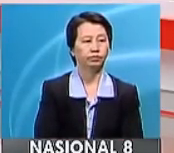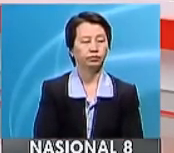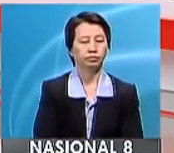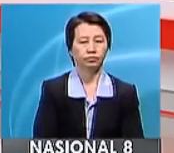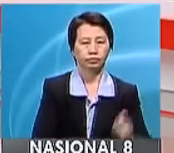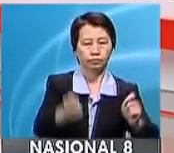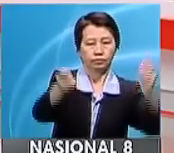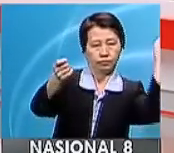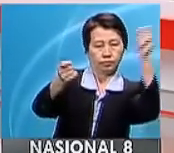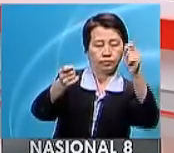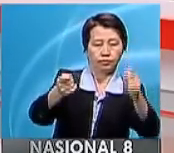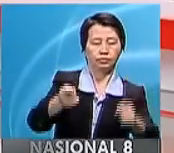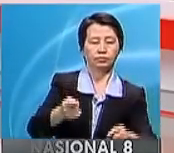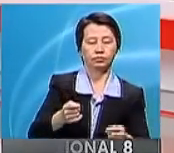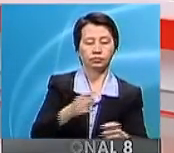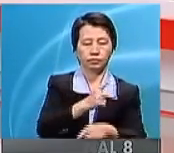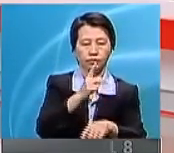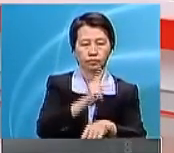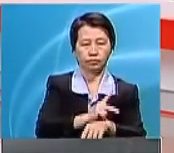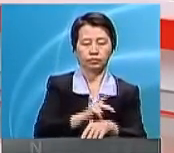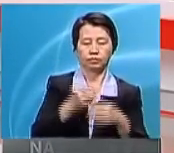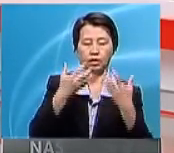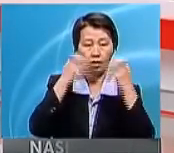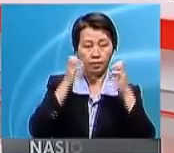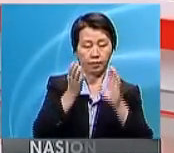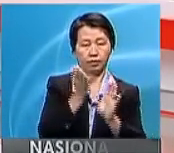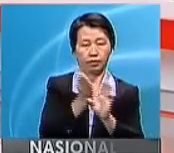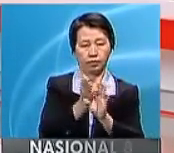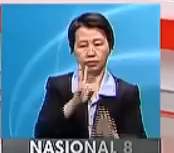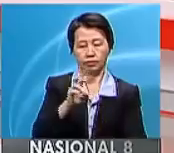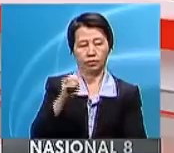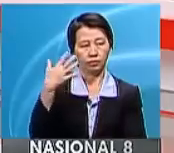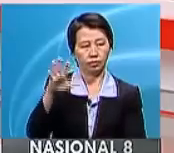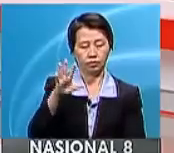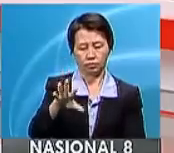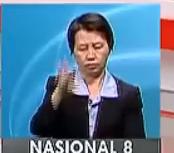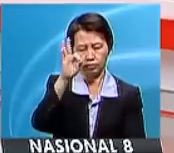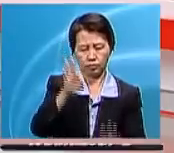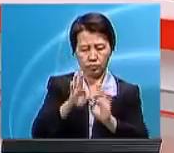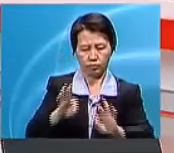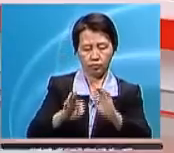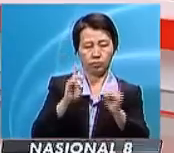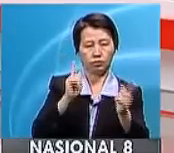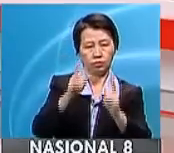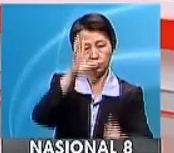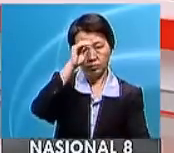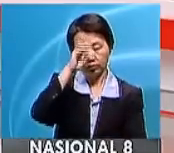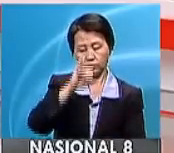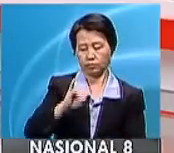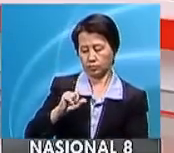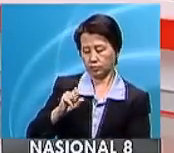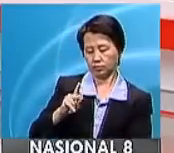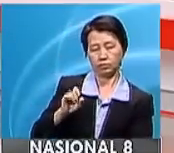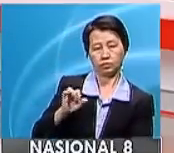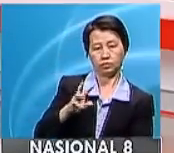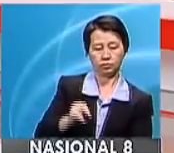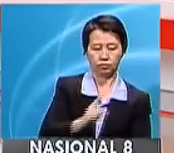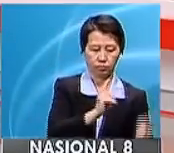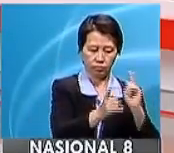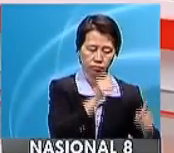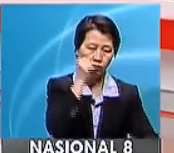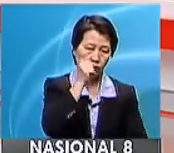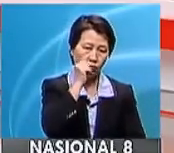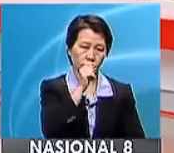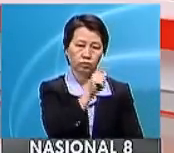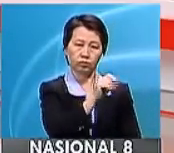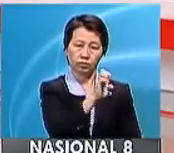badminton cirkuit kebangsaan Grand Prix Maybank 2015 pilihan utama persorongan lelaki Iskandar zularnin dan perseorangan perempuan